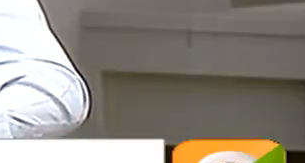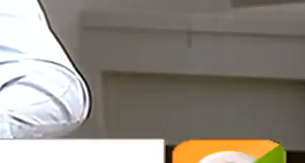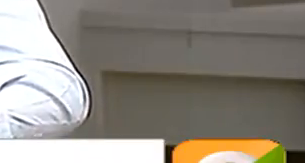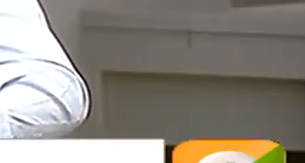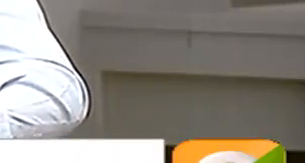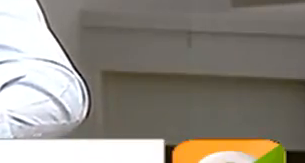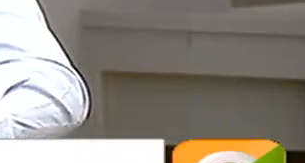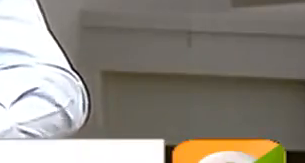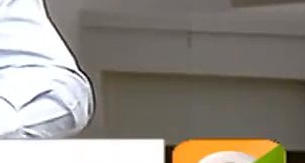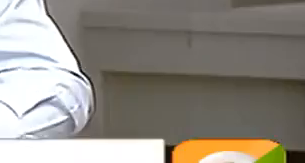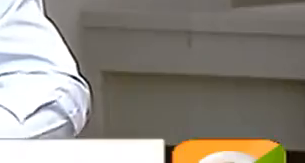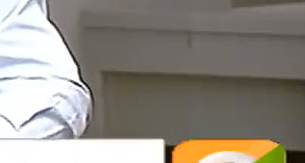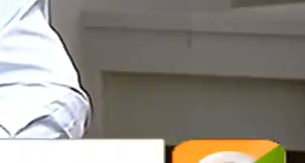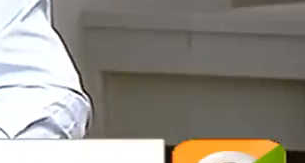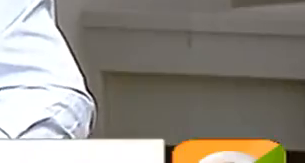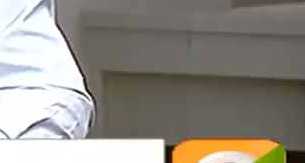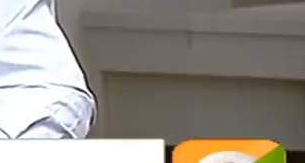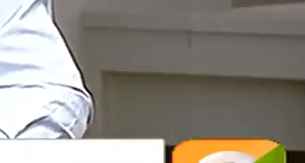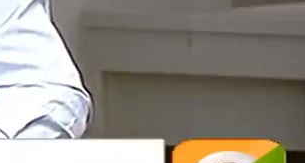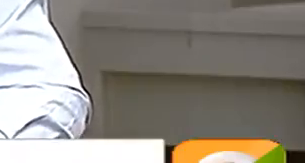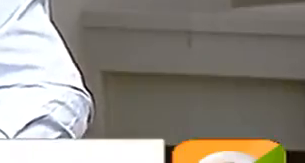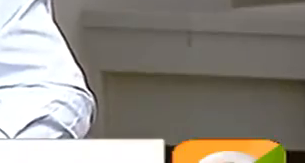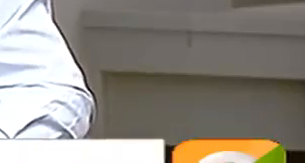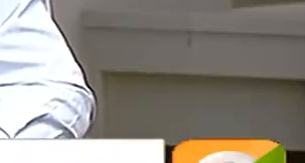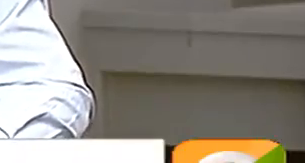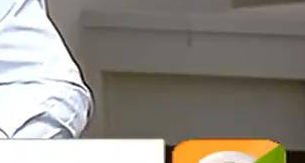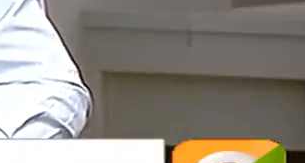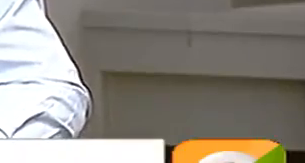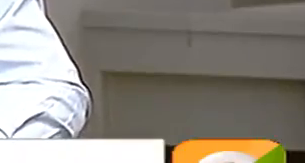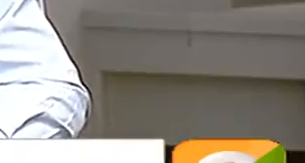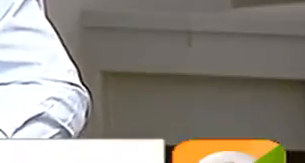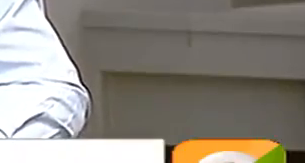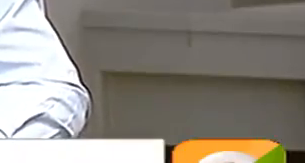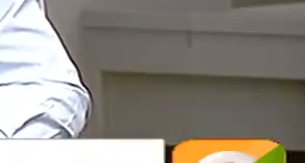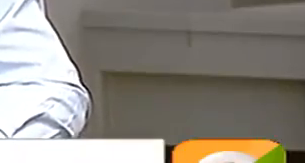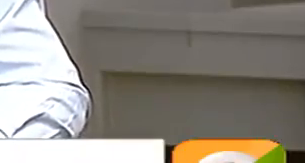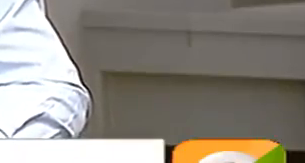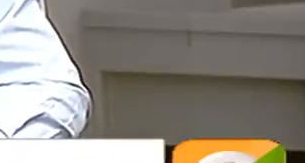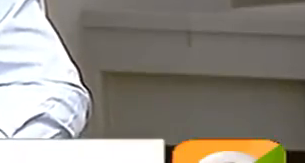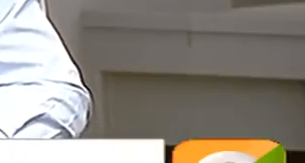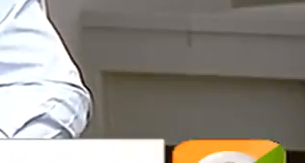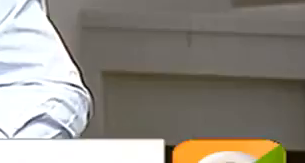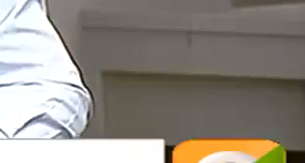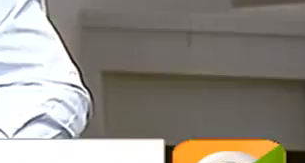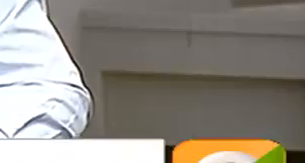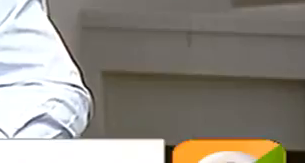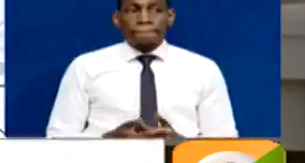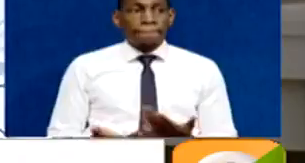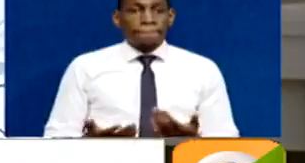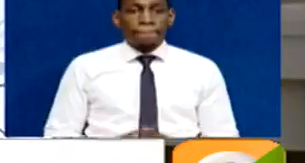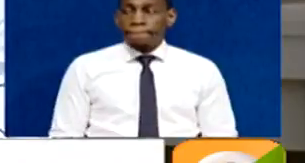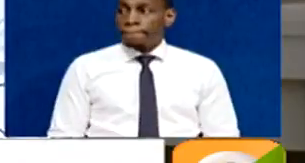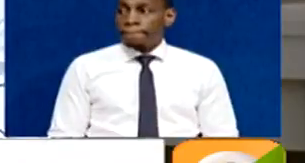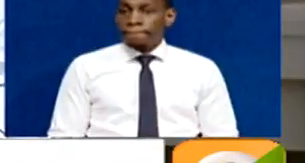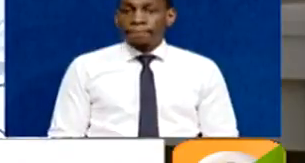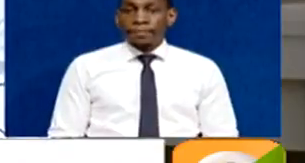Kenya kuwa waangalifu wanapowachagua viongozi hao. Miezi tisa kabla ya uchaguzi mkuu kuandaliwa. Aidha, Martha Karua ambaye ni msemaji wa